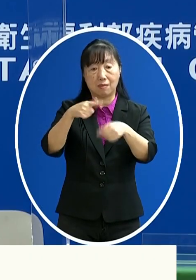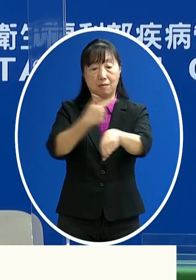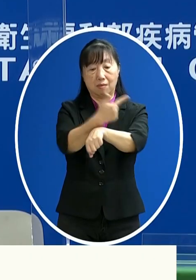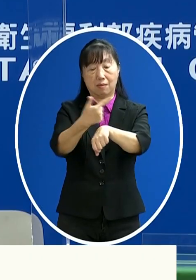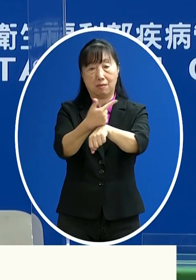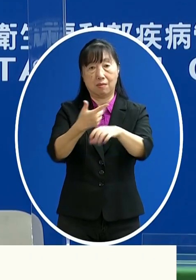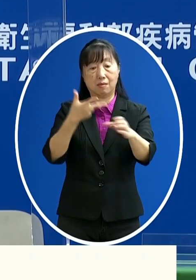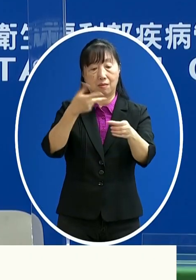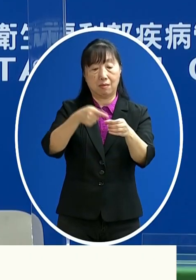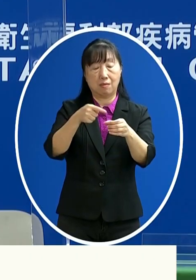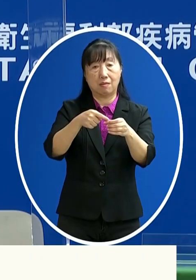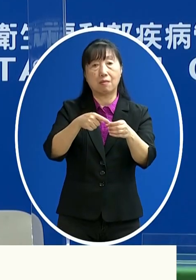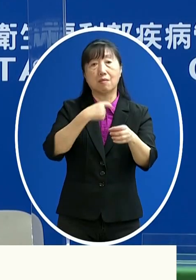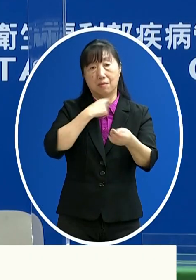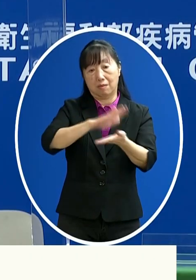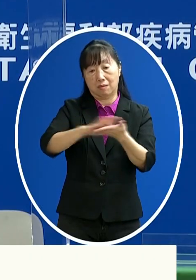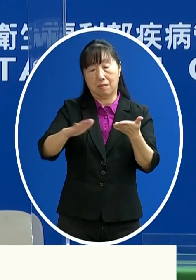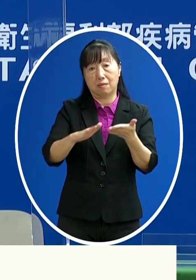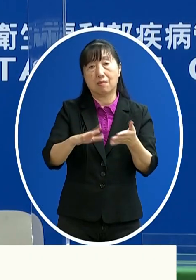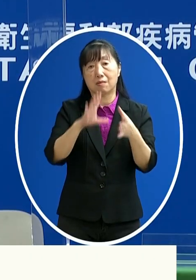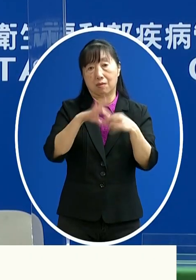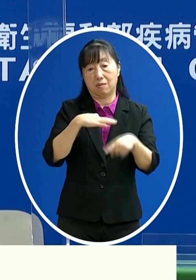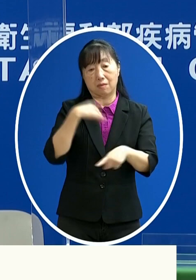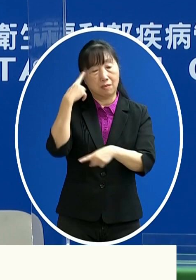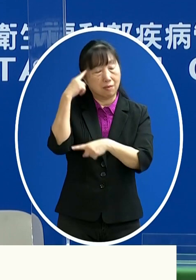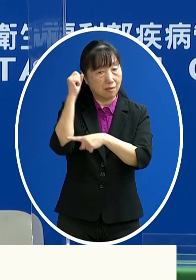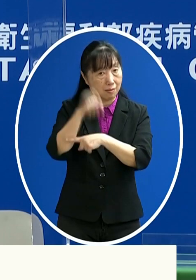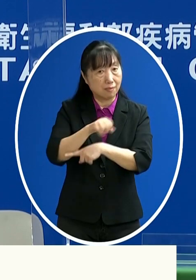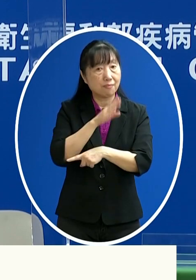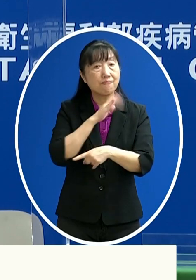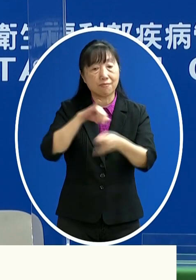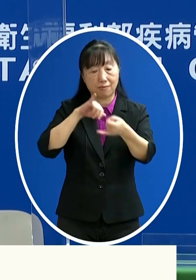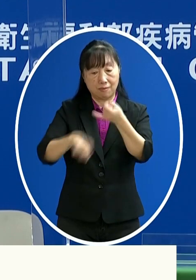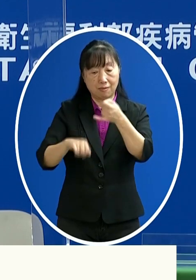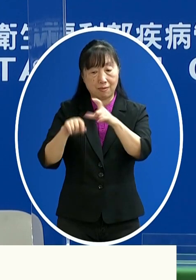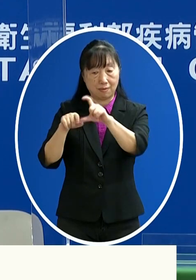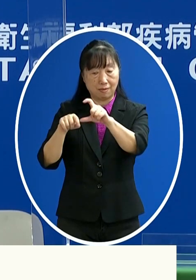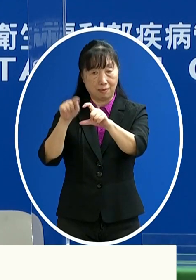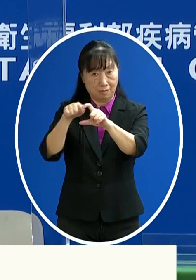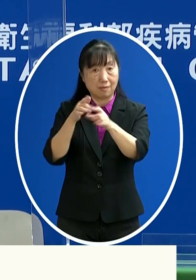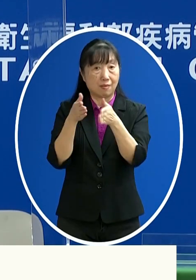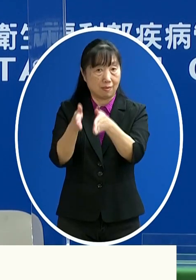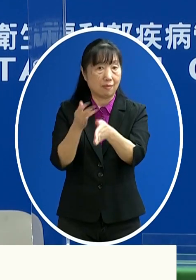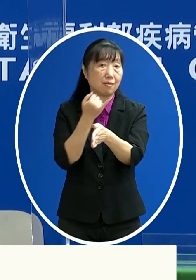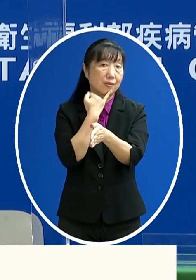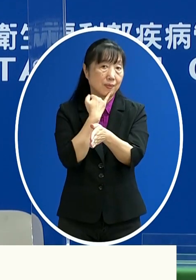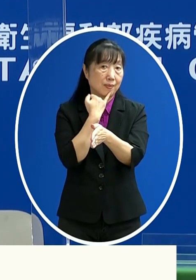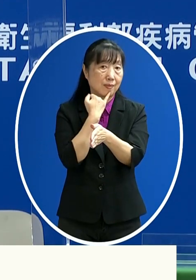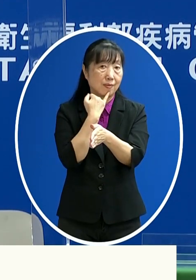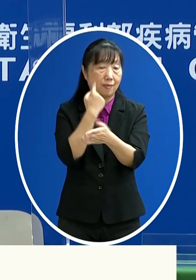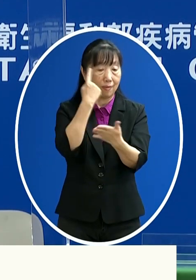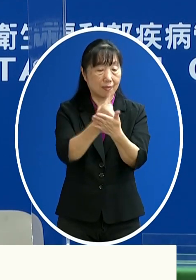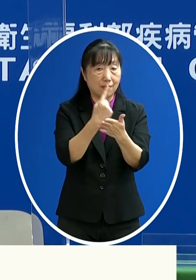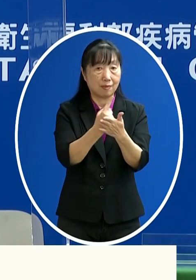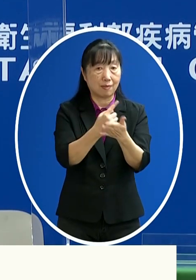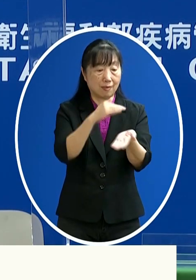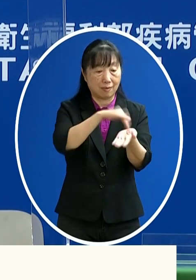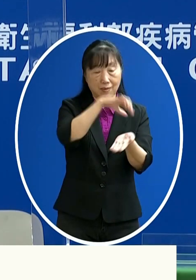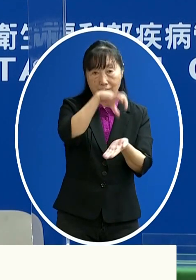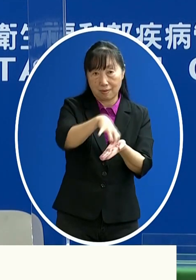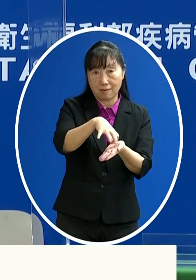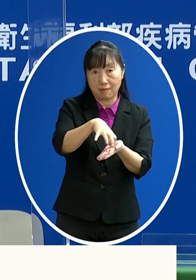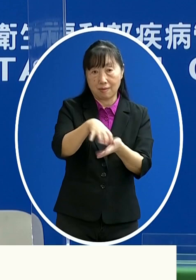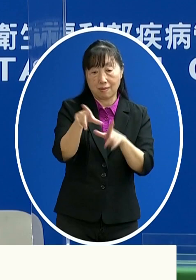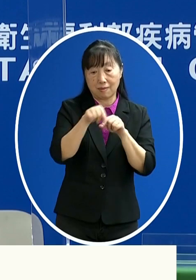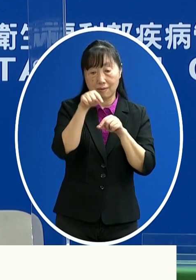时间，所以这个我们只同意是在最后一品的使用，所以就这个每一个医疗院所，他们依照这